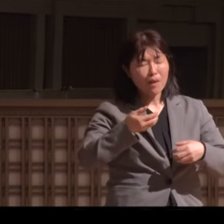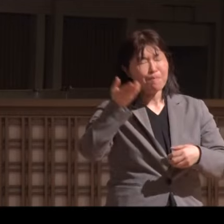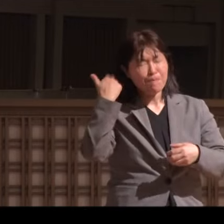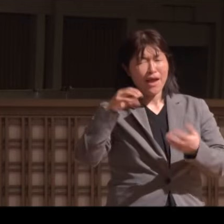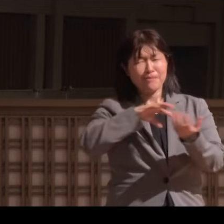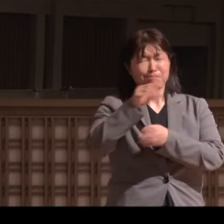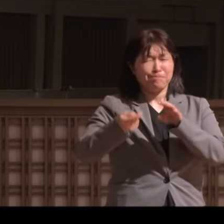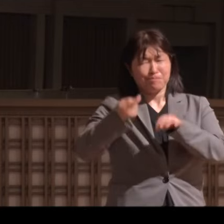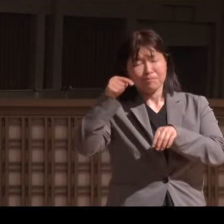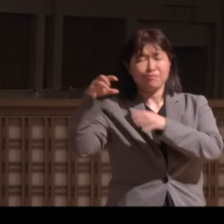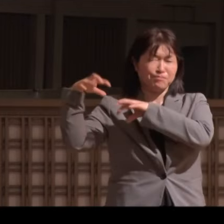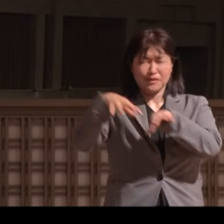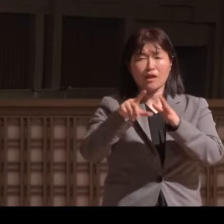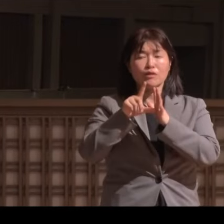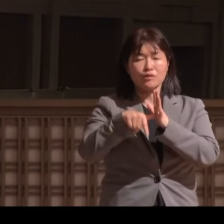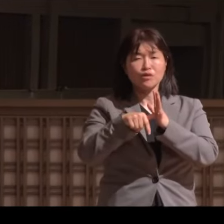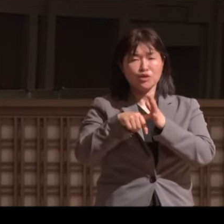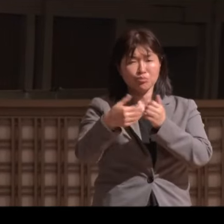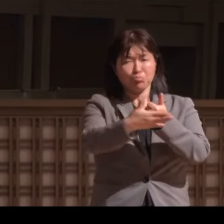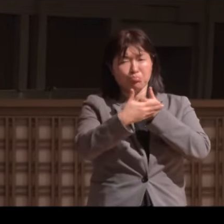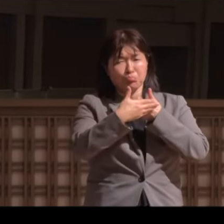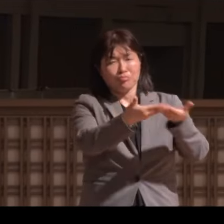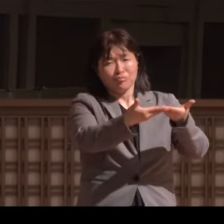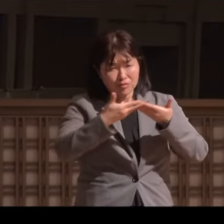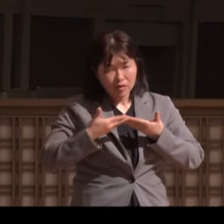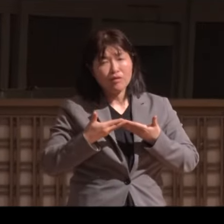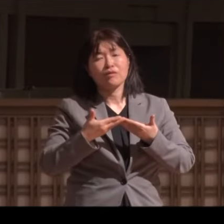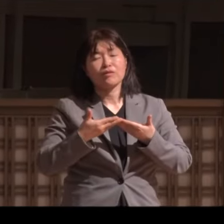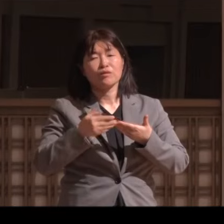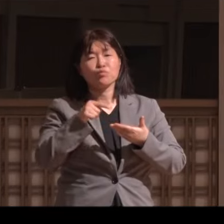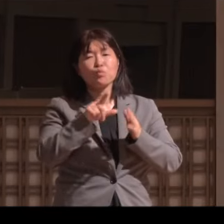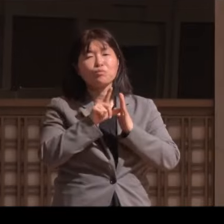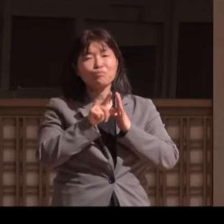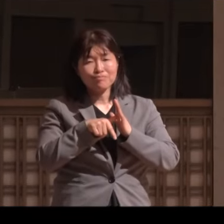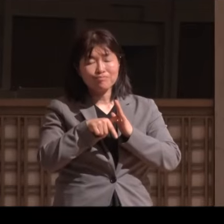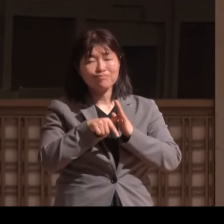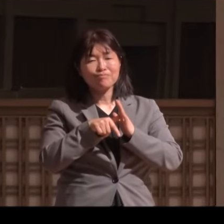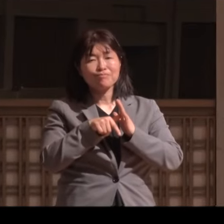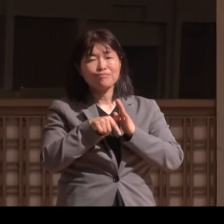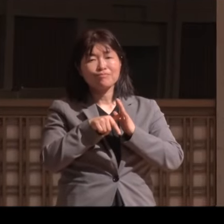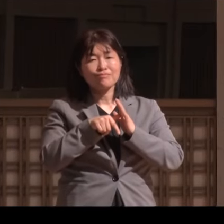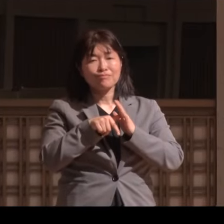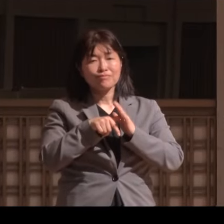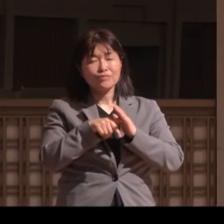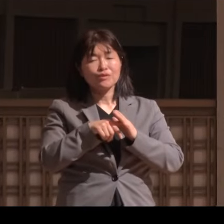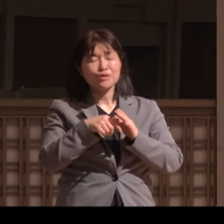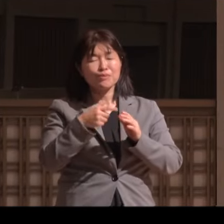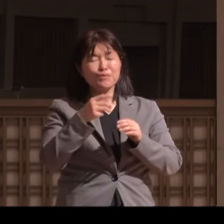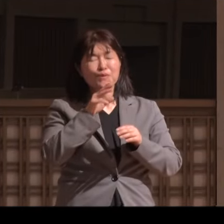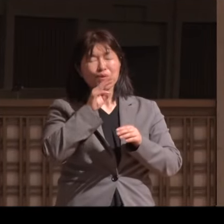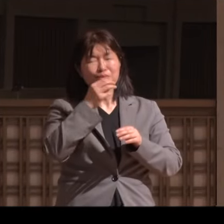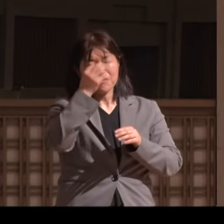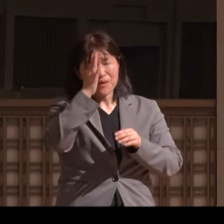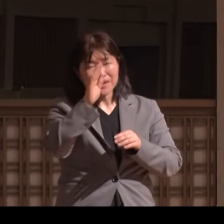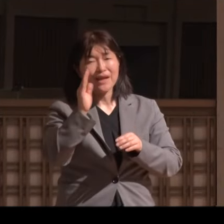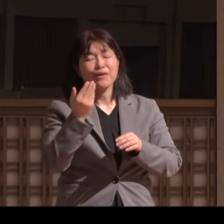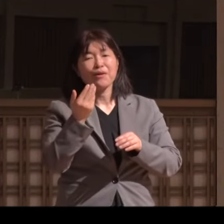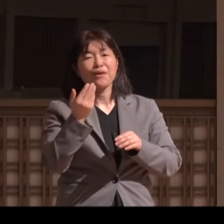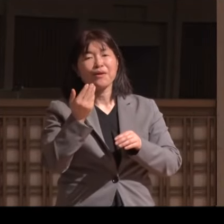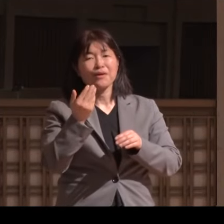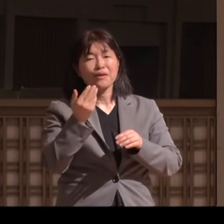時に非常にえ協力的に関わっていただいたその時にですねえま本に申し訳ないんですが